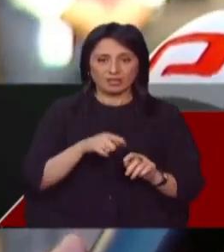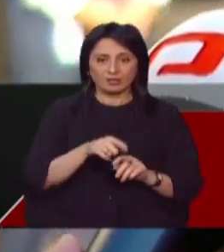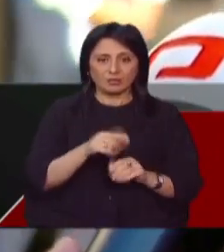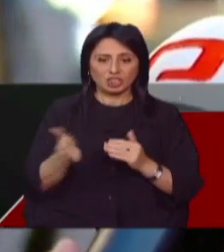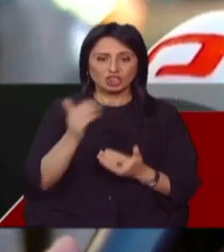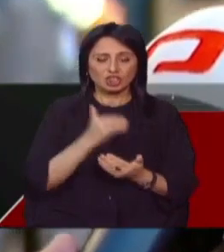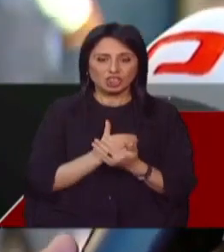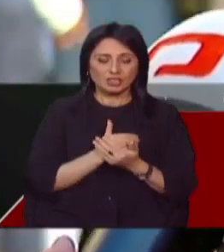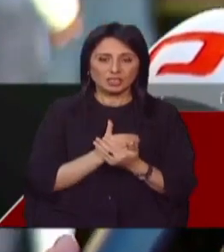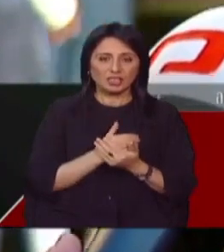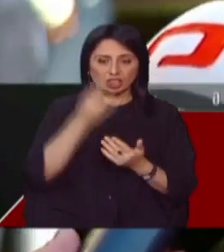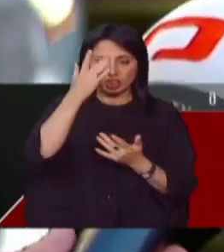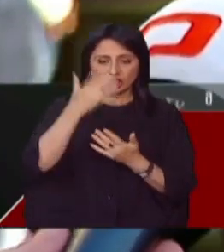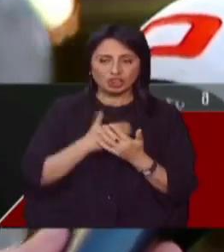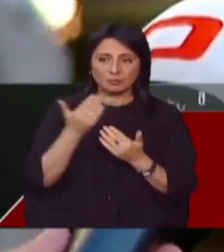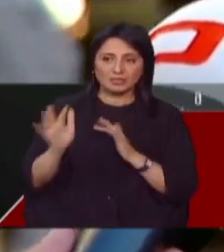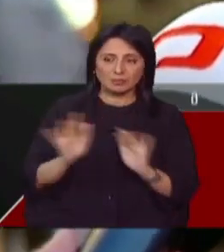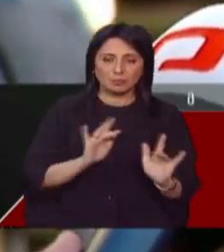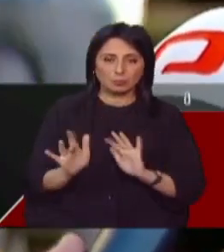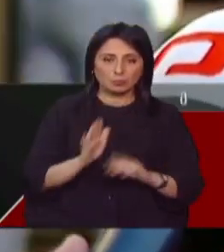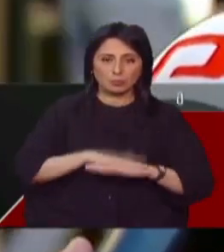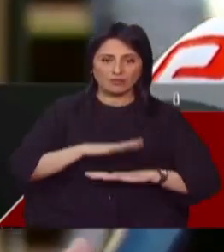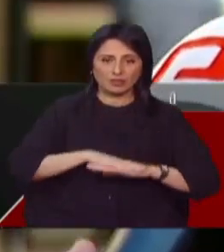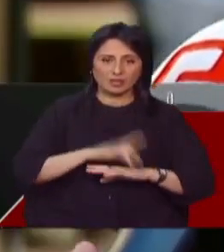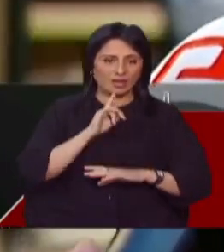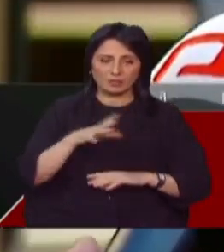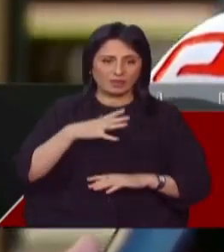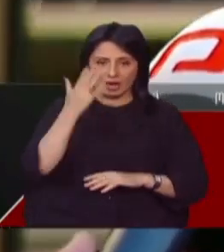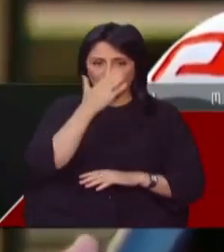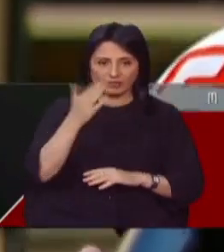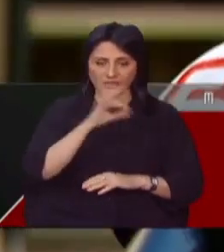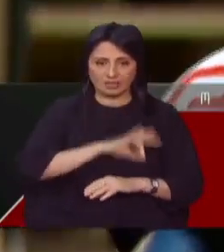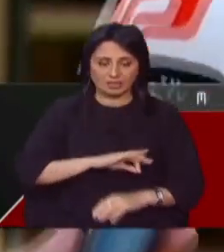შედეგით და შინაარსით მისი ქმედებებისა არ იქნება ქართველი ხალხის სასარგებლოდ.